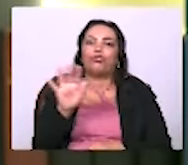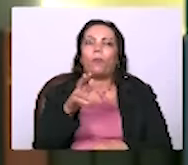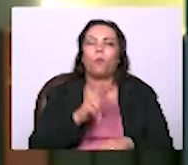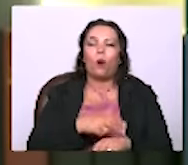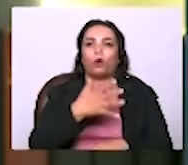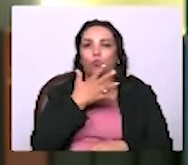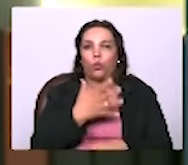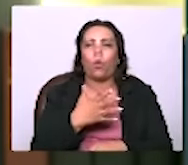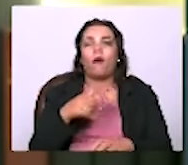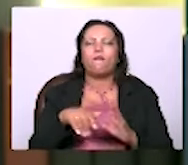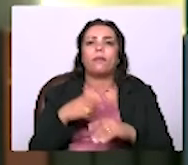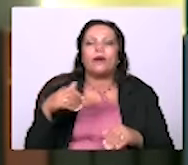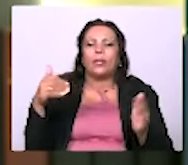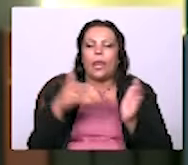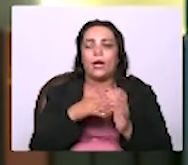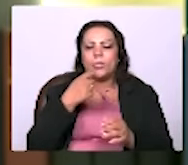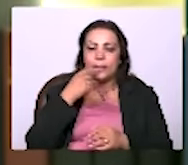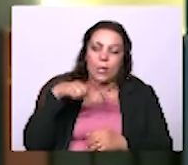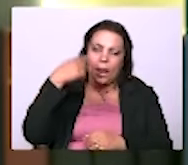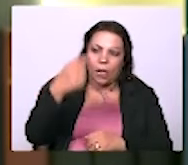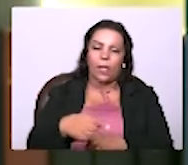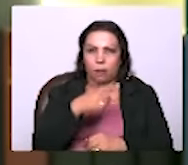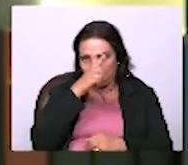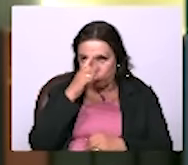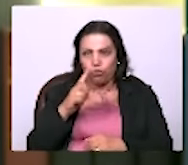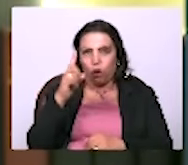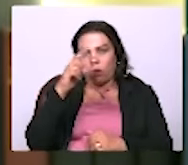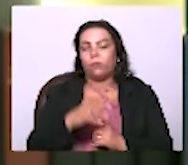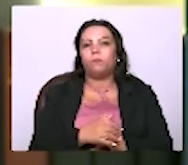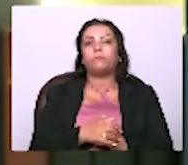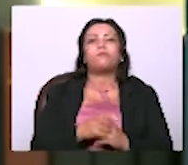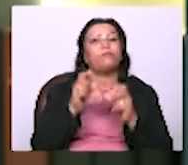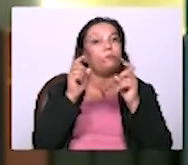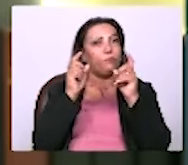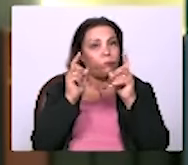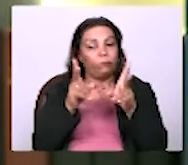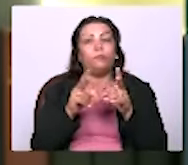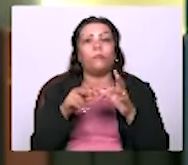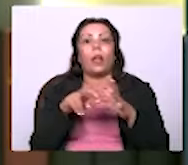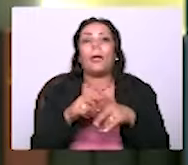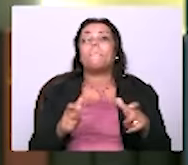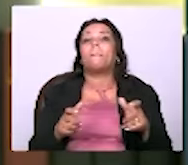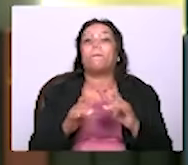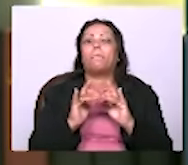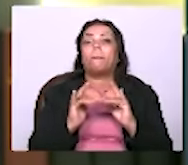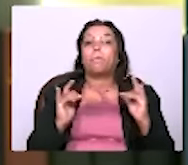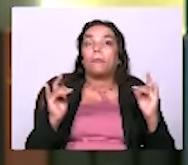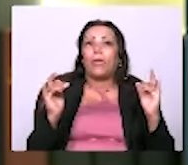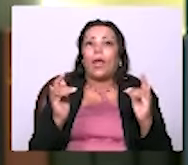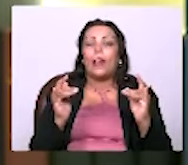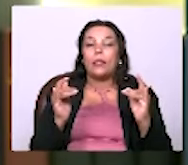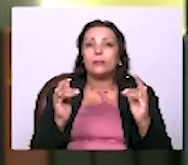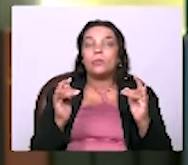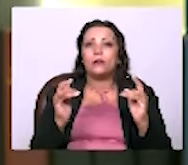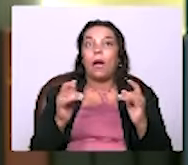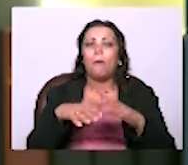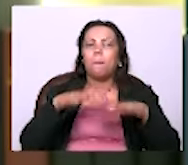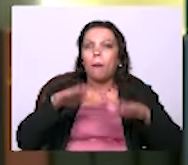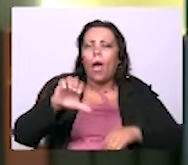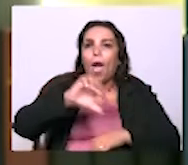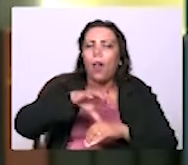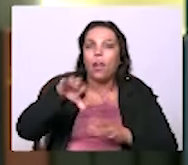في نهايه العام المقبل طيب يعني المجالس المحليه دي فيها 50 ال واحد دي اللي